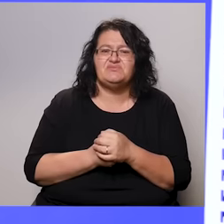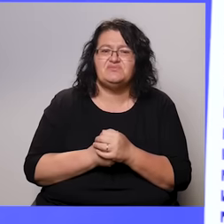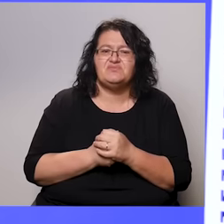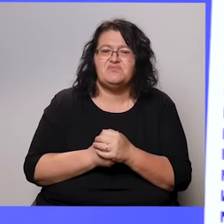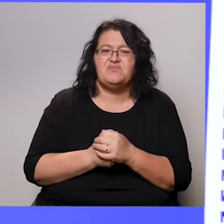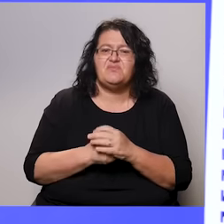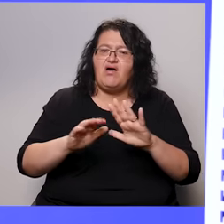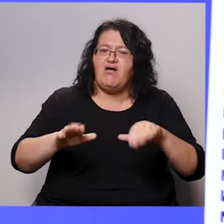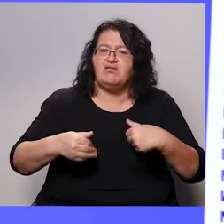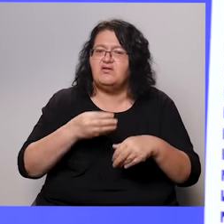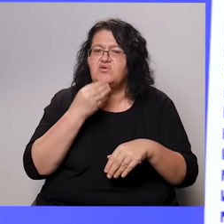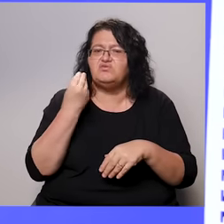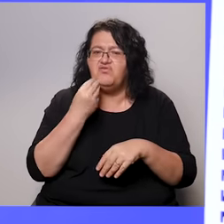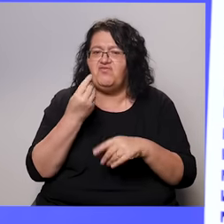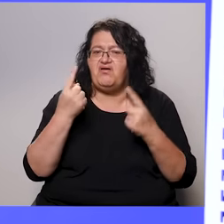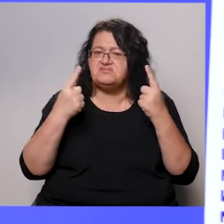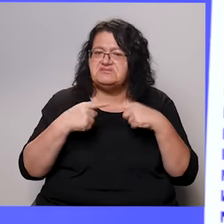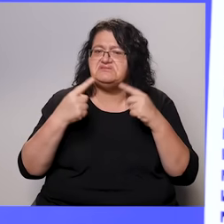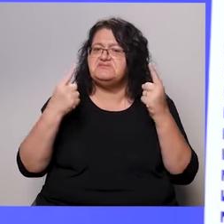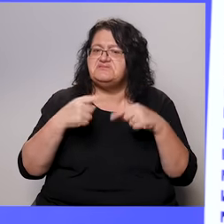O trecut ceva săptămâni,